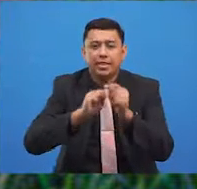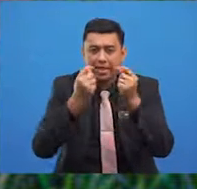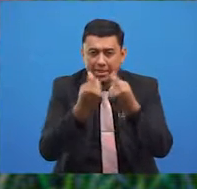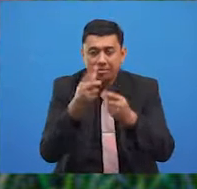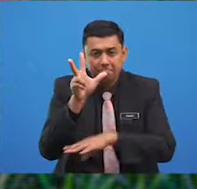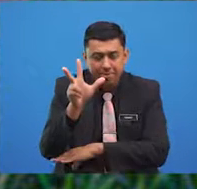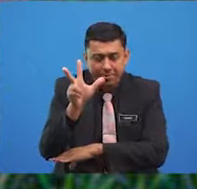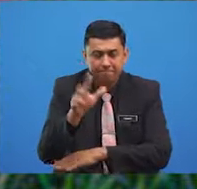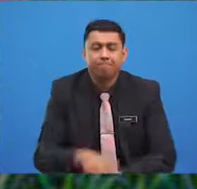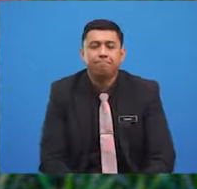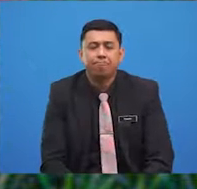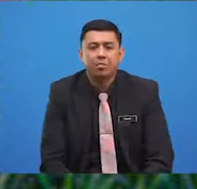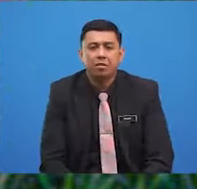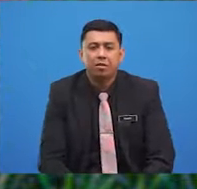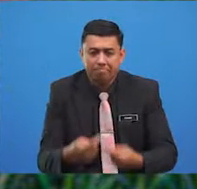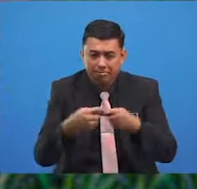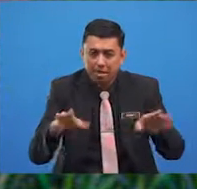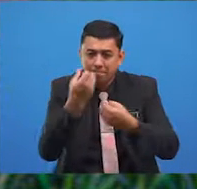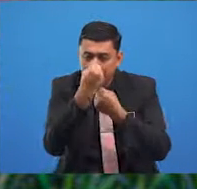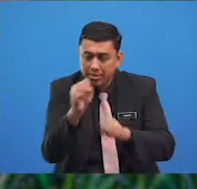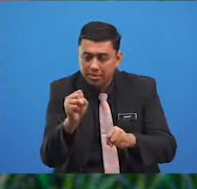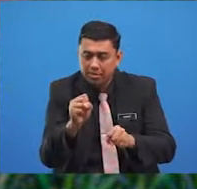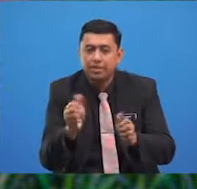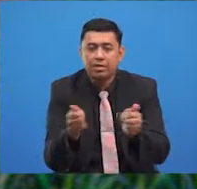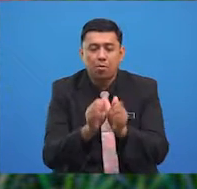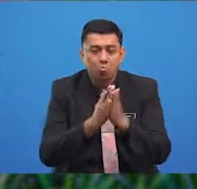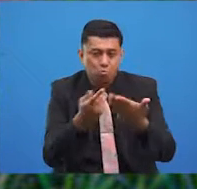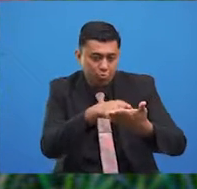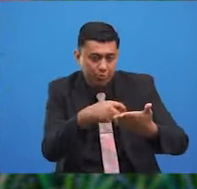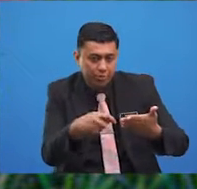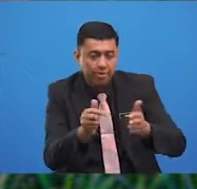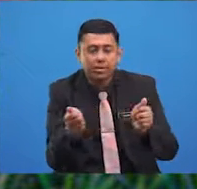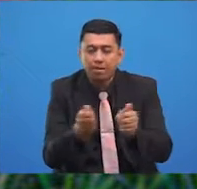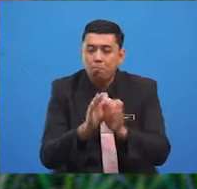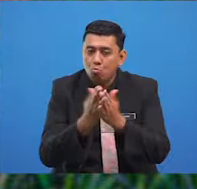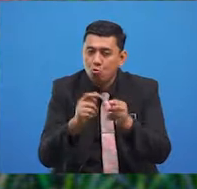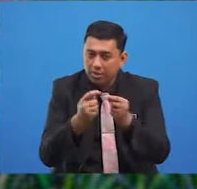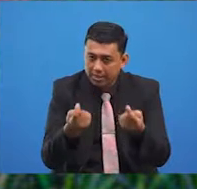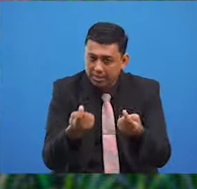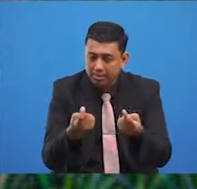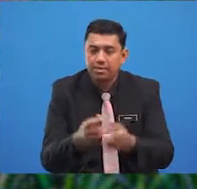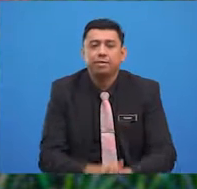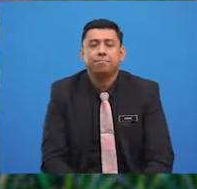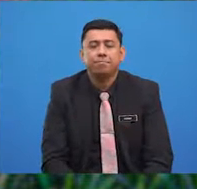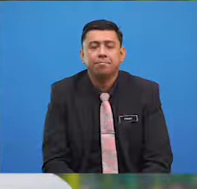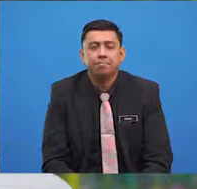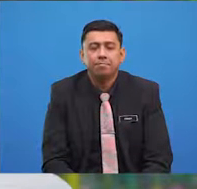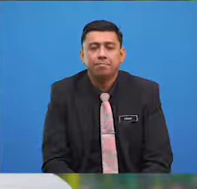Cikgu harap murid-murid telah bersedia dengan buku catatan dan buku teks Geografi Tingkatan 3.